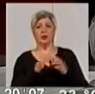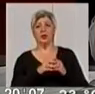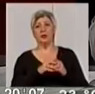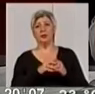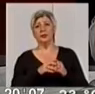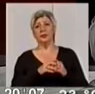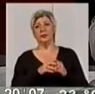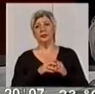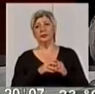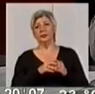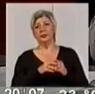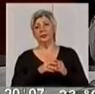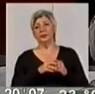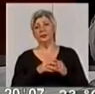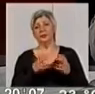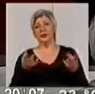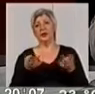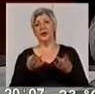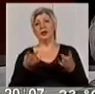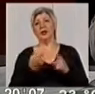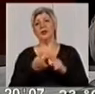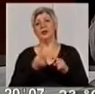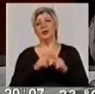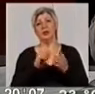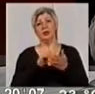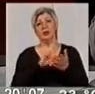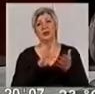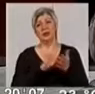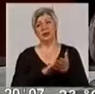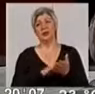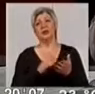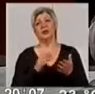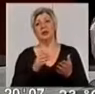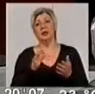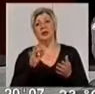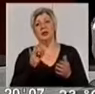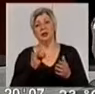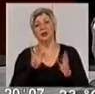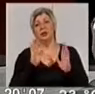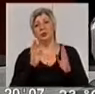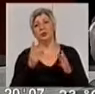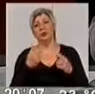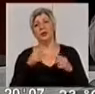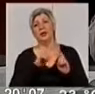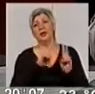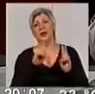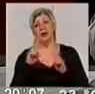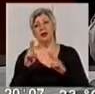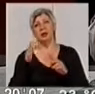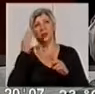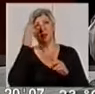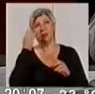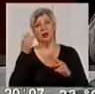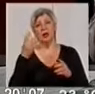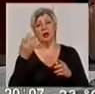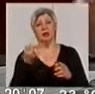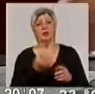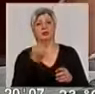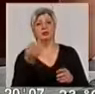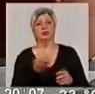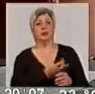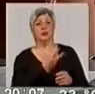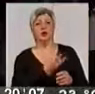оздоровчих закладів треба цей реєстр і треба тоді, мабуть, буде якась мотивація. Просто змотивувати ми не маємо права